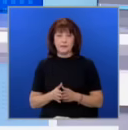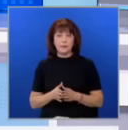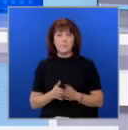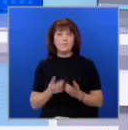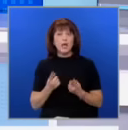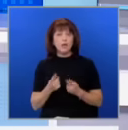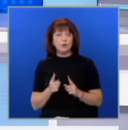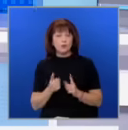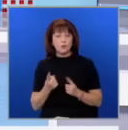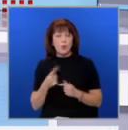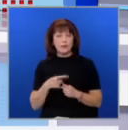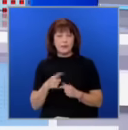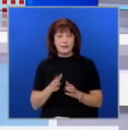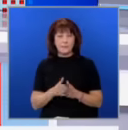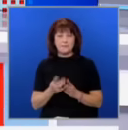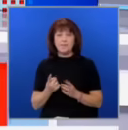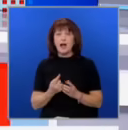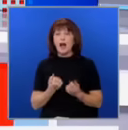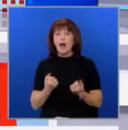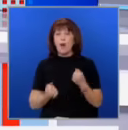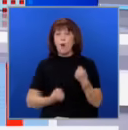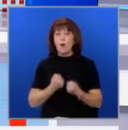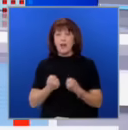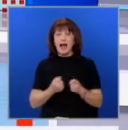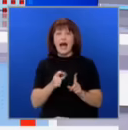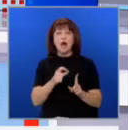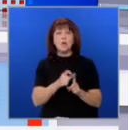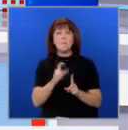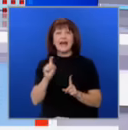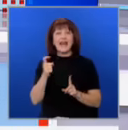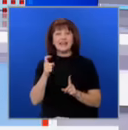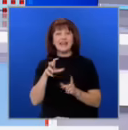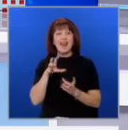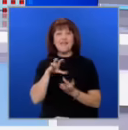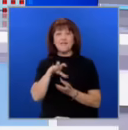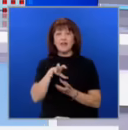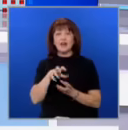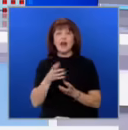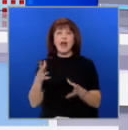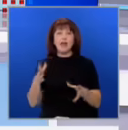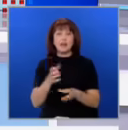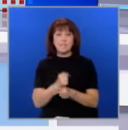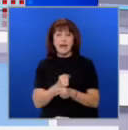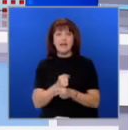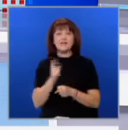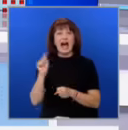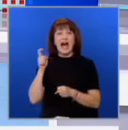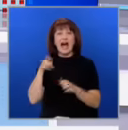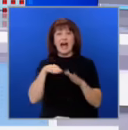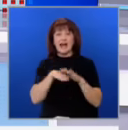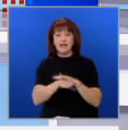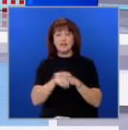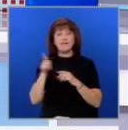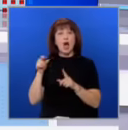И към друг сюжет от деня сега. Лек автомобил на Румен Гайтански Вълка е открит в гараж в лятната резиденция Росенец,